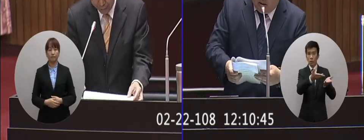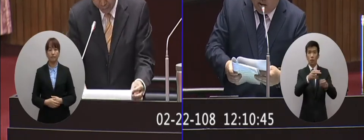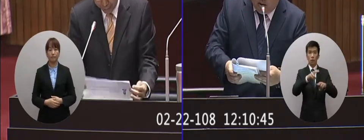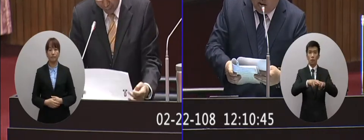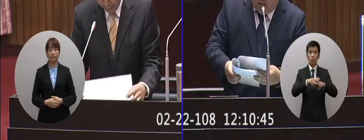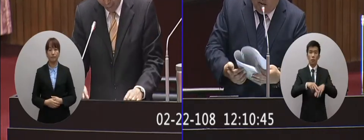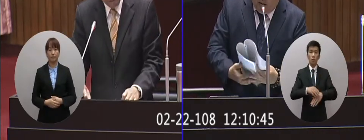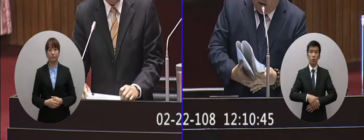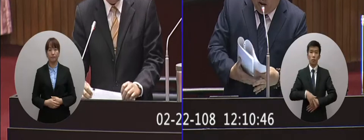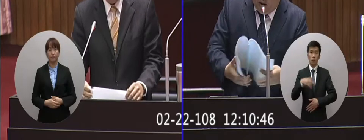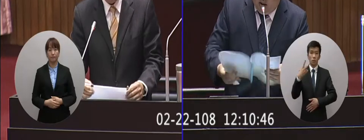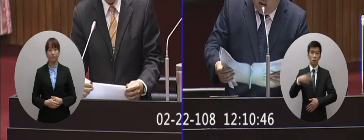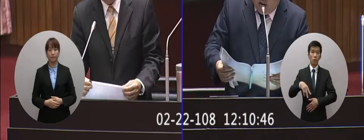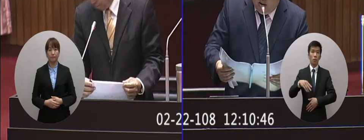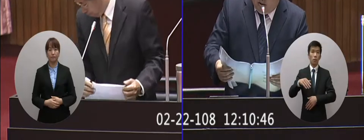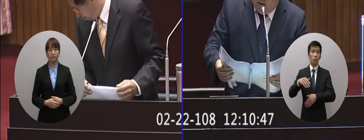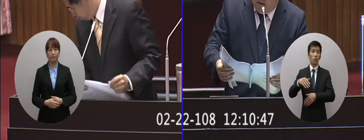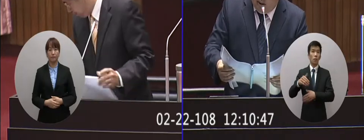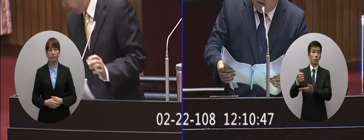请